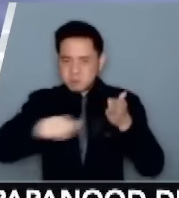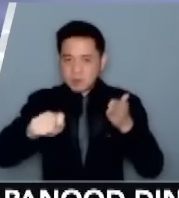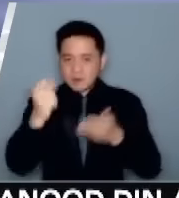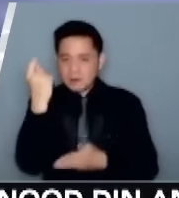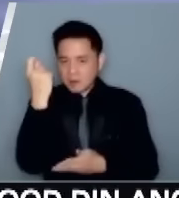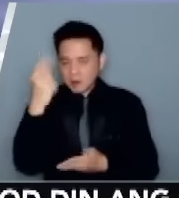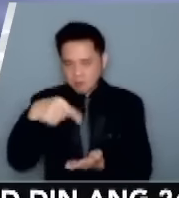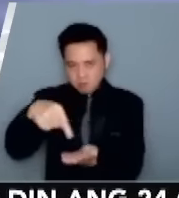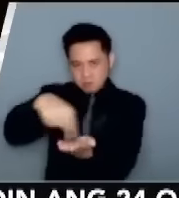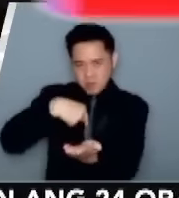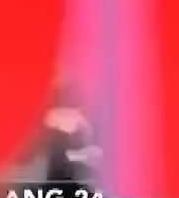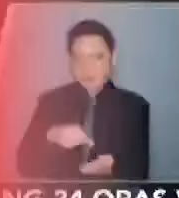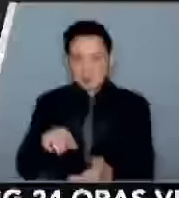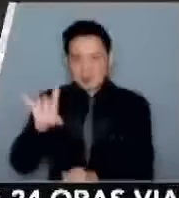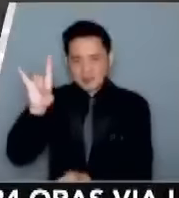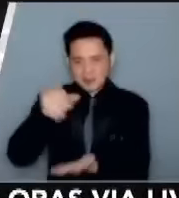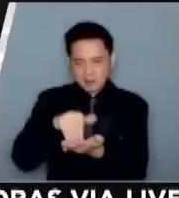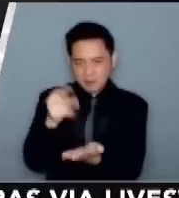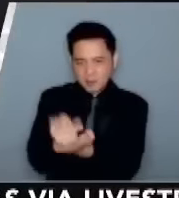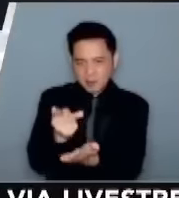Consulta. Exclusive.